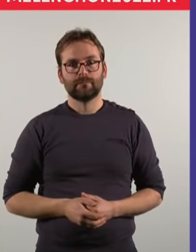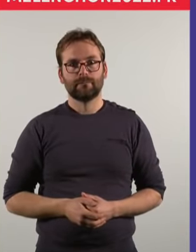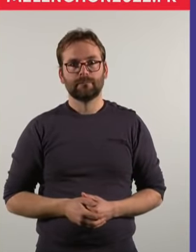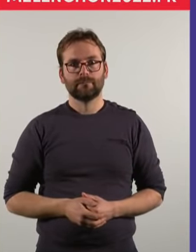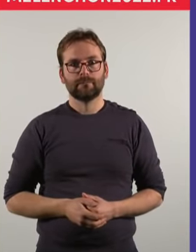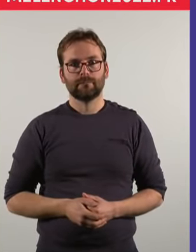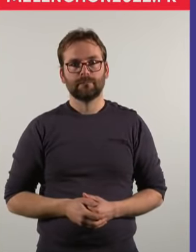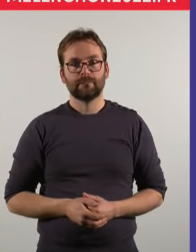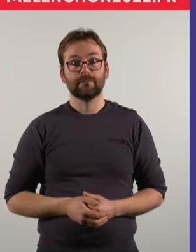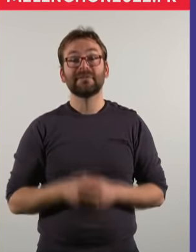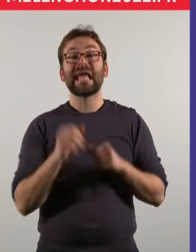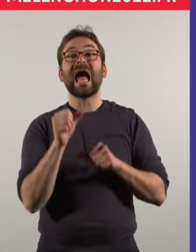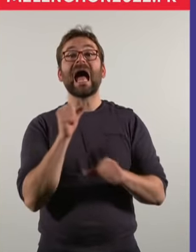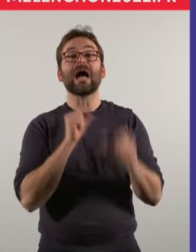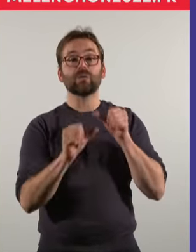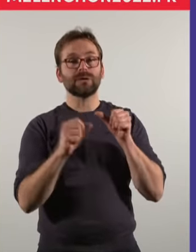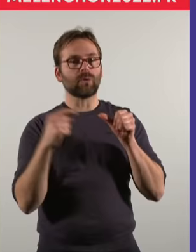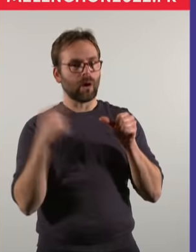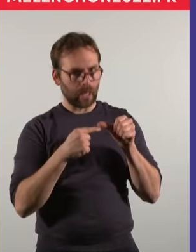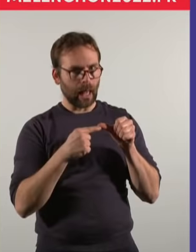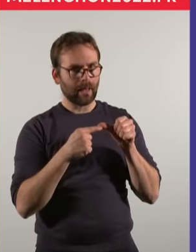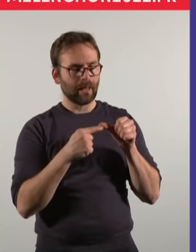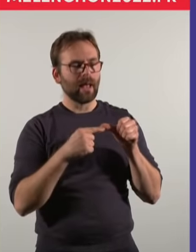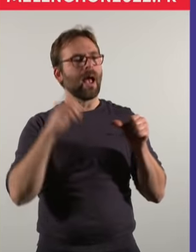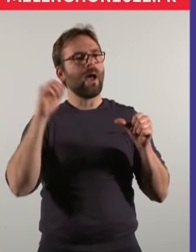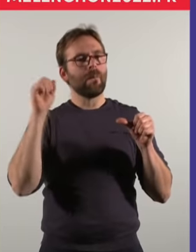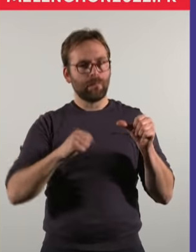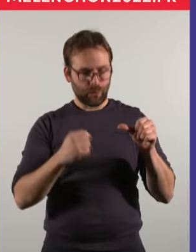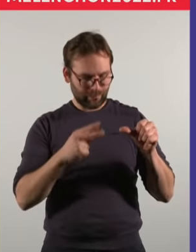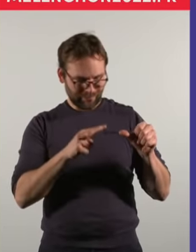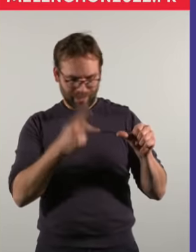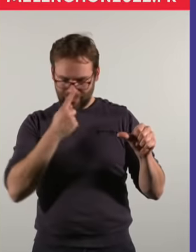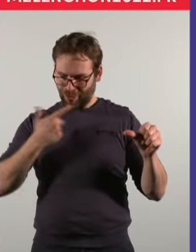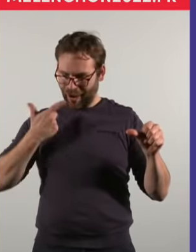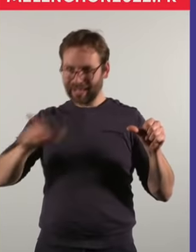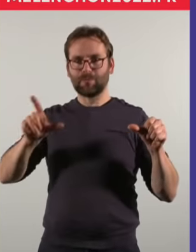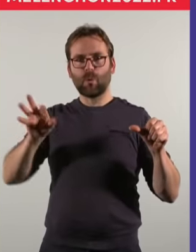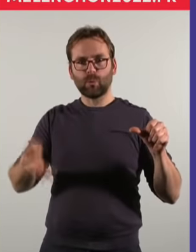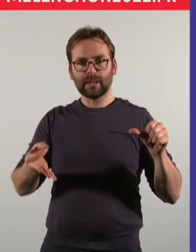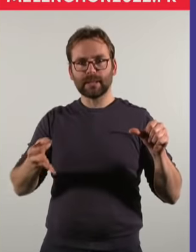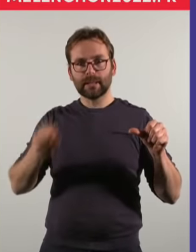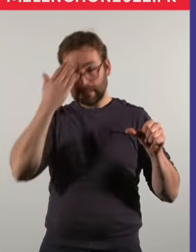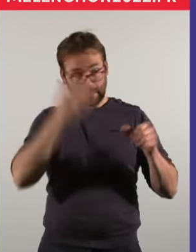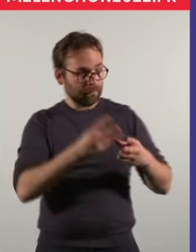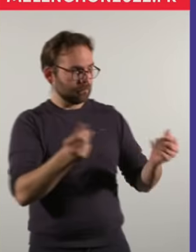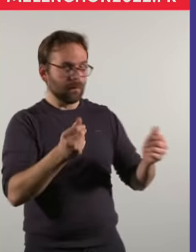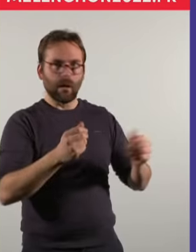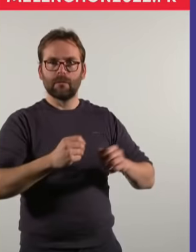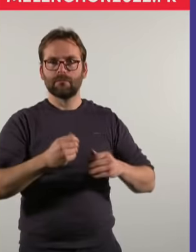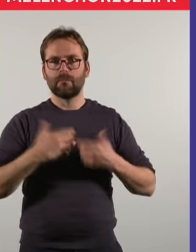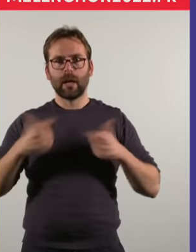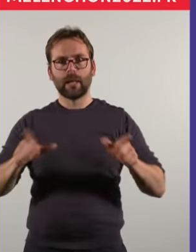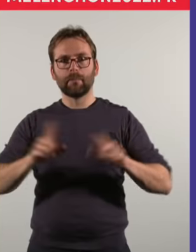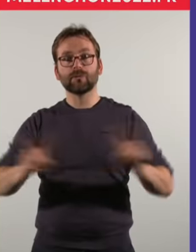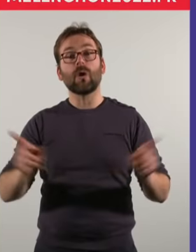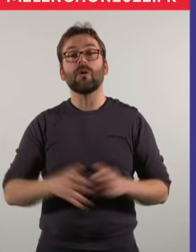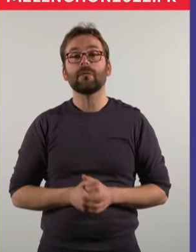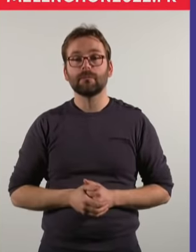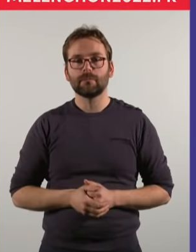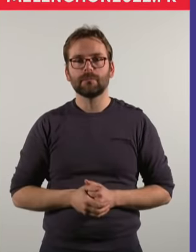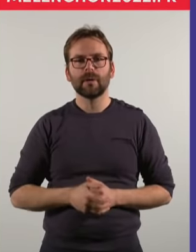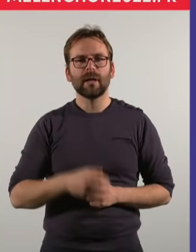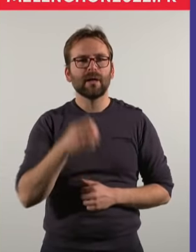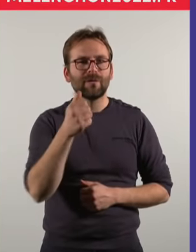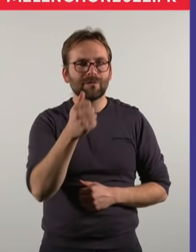C'est à ce prix que vous pouvez vous dire libre. Sinon, vous ne l'êtes pas. Et en ce moment, vous êtes en train de vous en